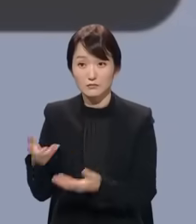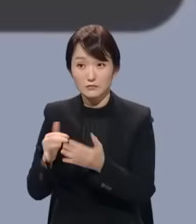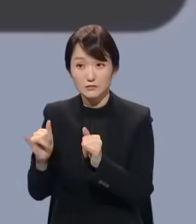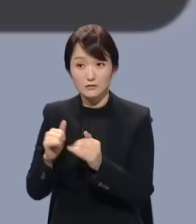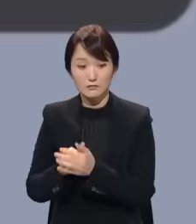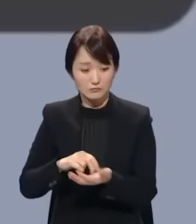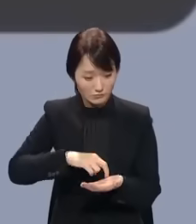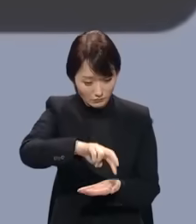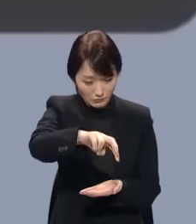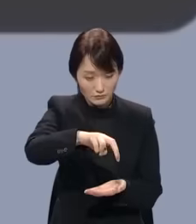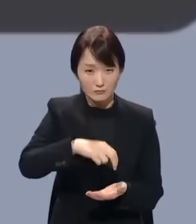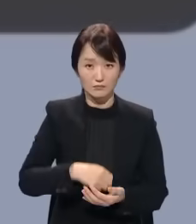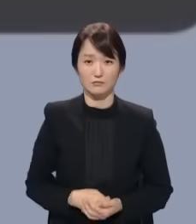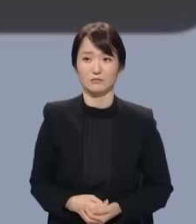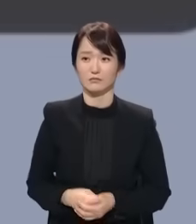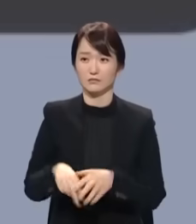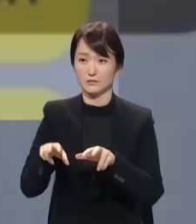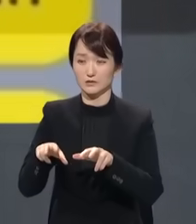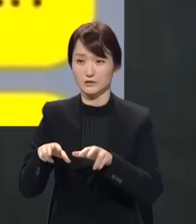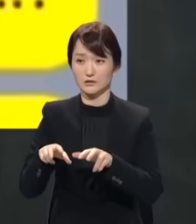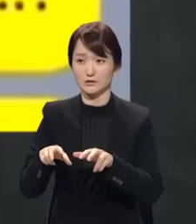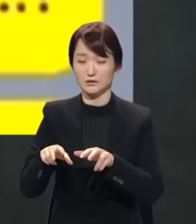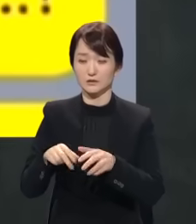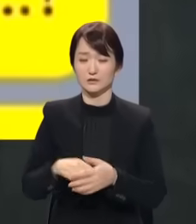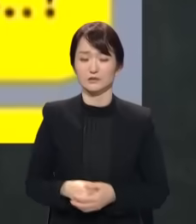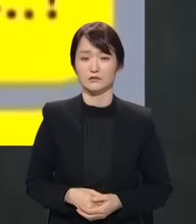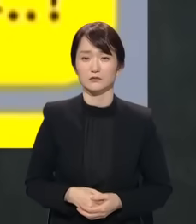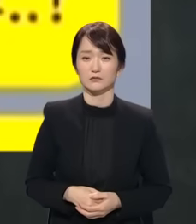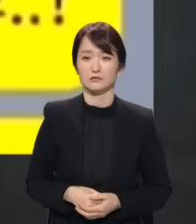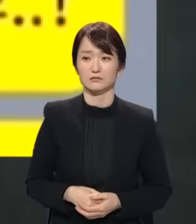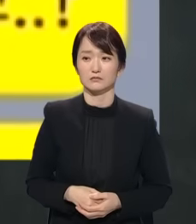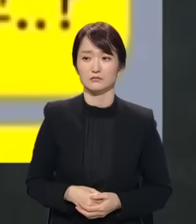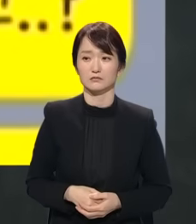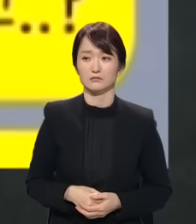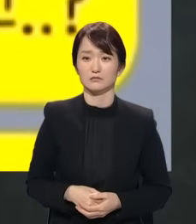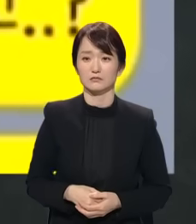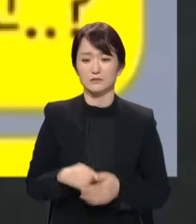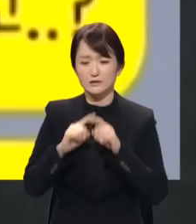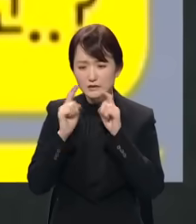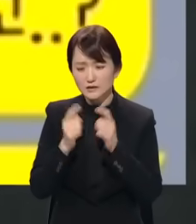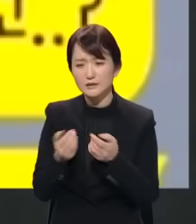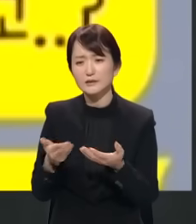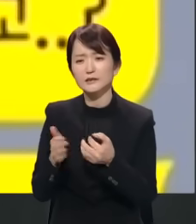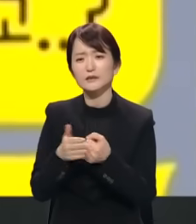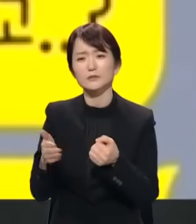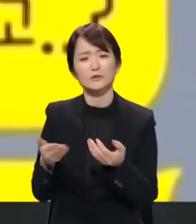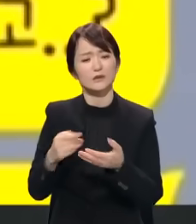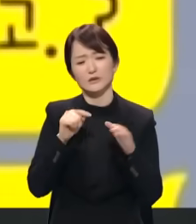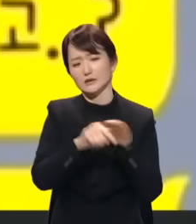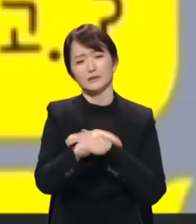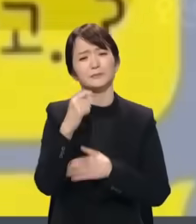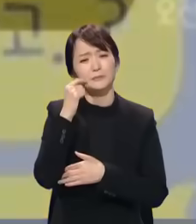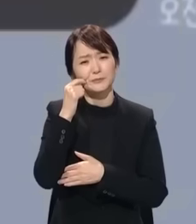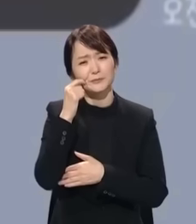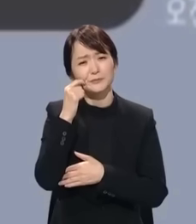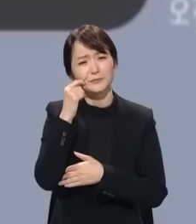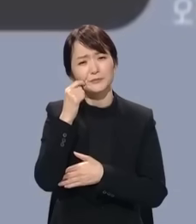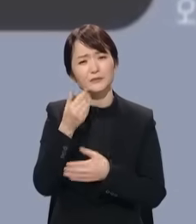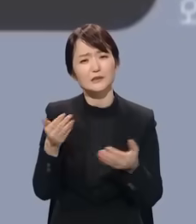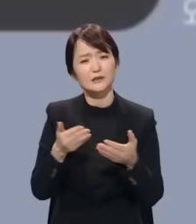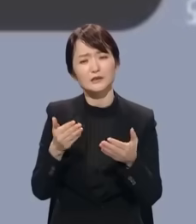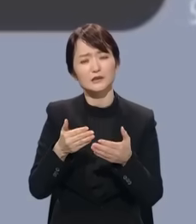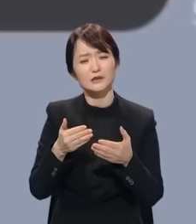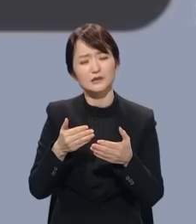한 통의 문자를 보냅니다. 지금 나가고 있는 저 카톡인데 개인적인 사정으로 이제 출근을 못하겠다라는 겁니다. 그러니까 퇴사 통보를 한